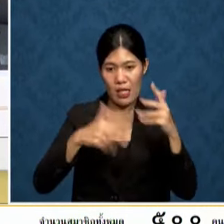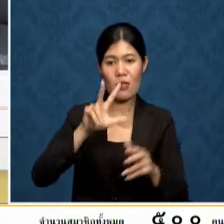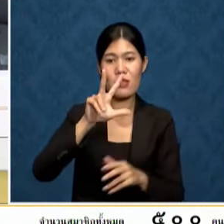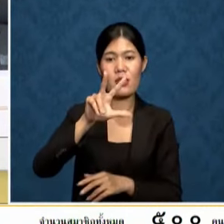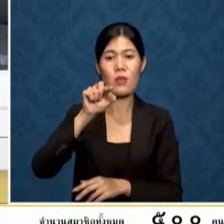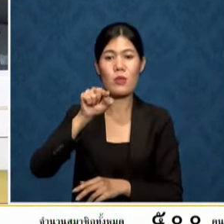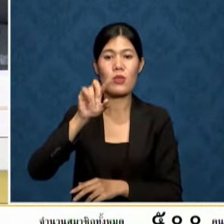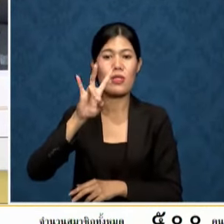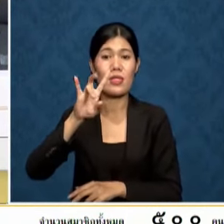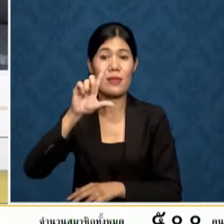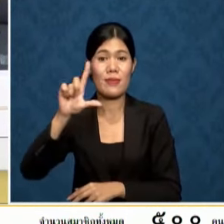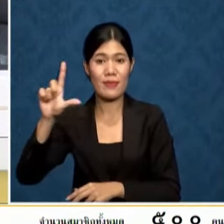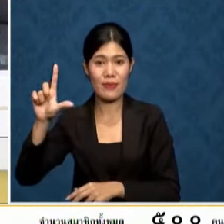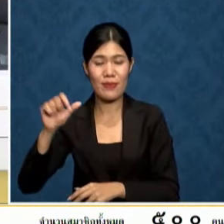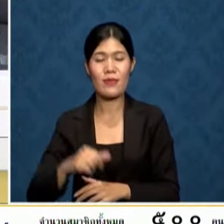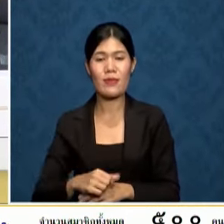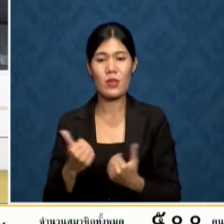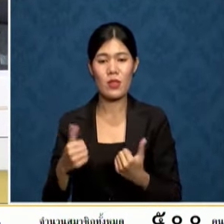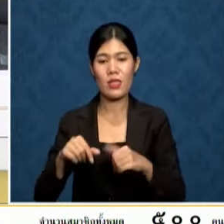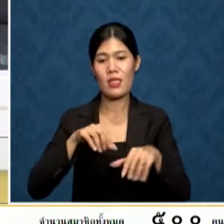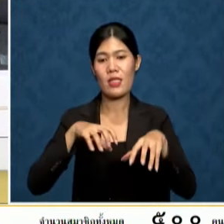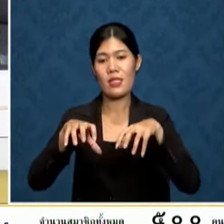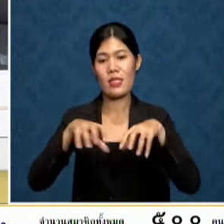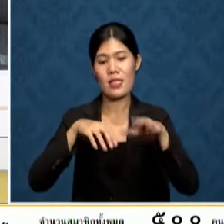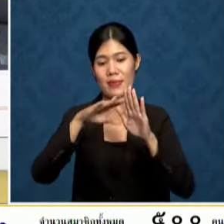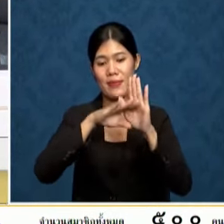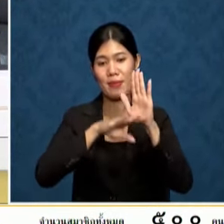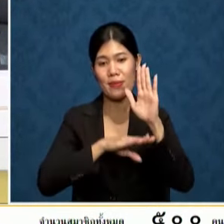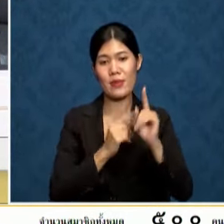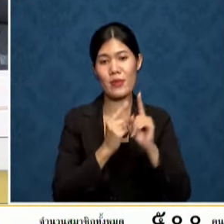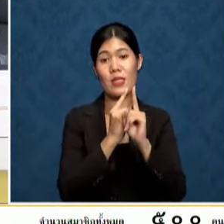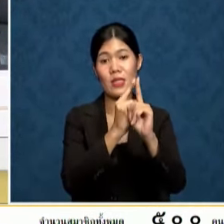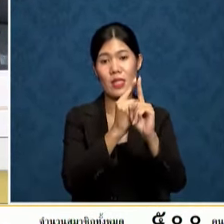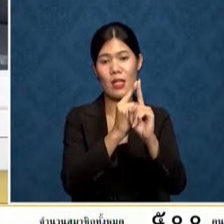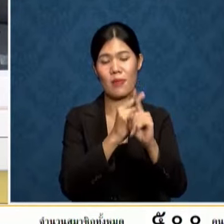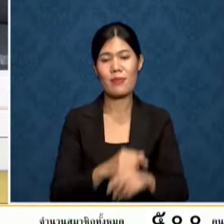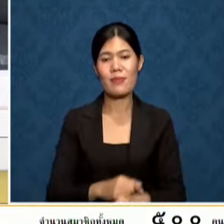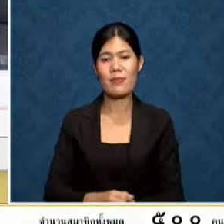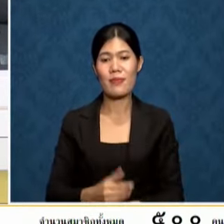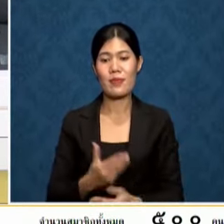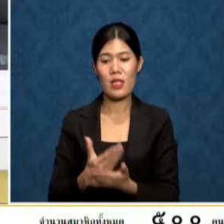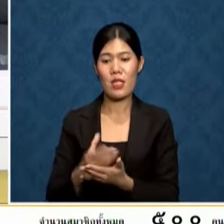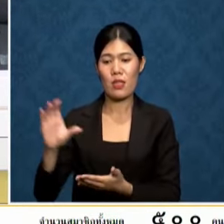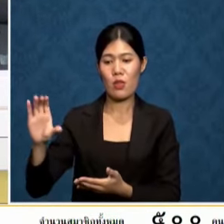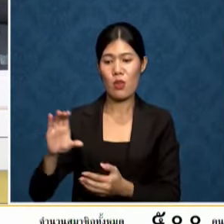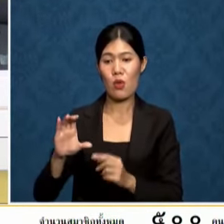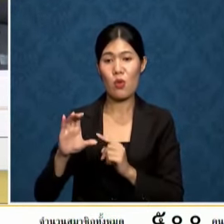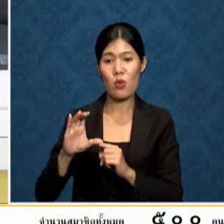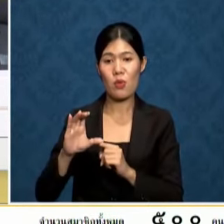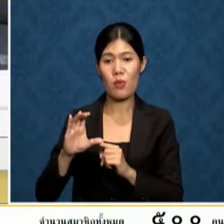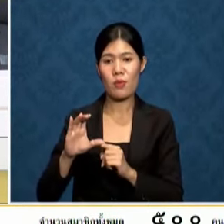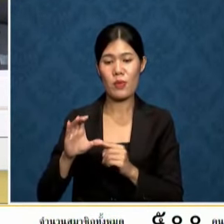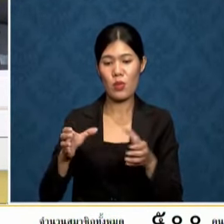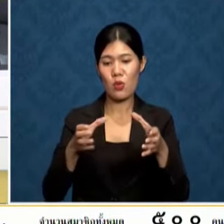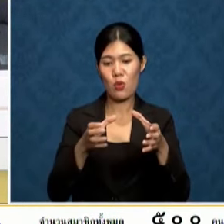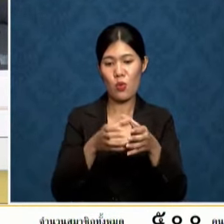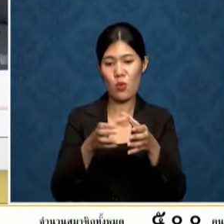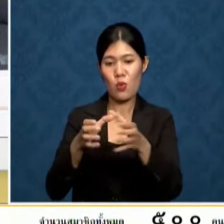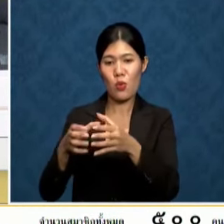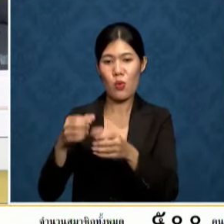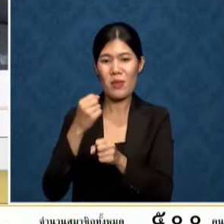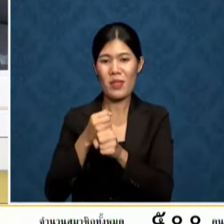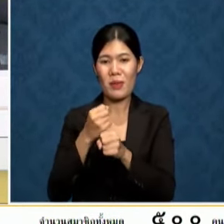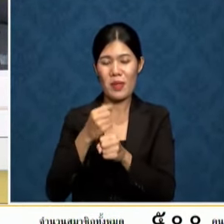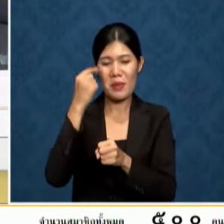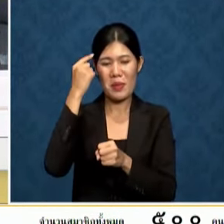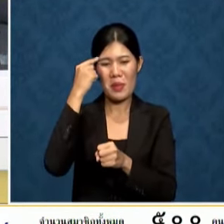การจัดสรรงบประมาณตามขั้นตอนปกติไม่มีนะครับงบประมาณหน่วยงานใดๆที่บอกว่าโดนเบียด